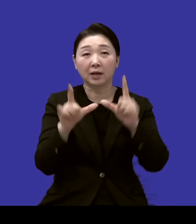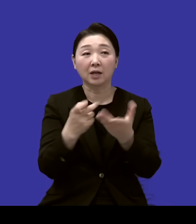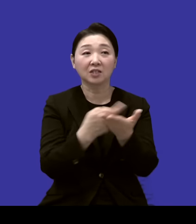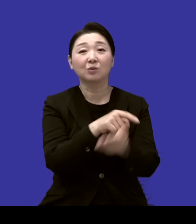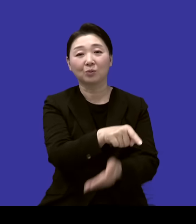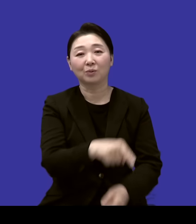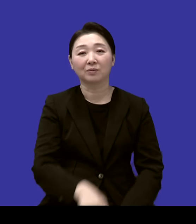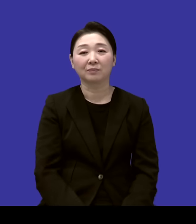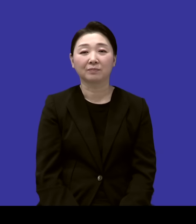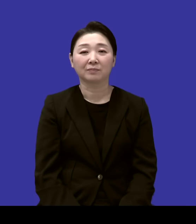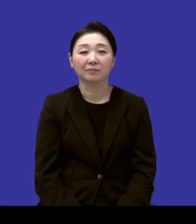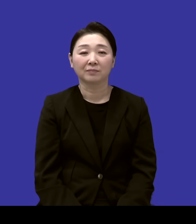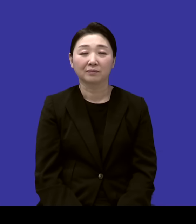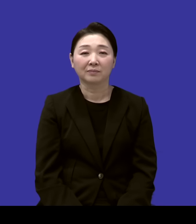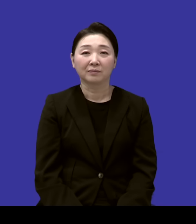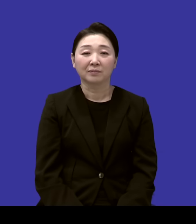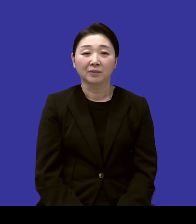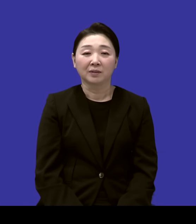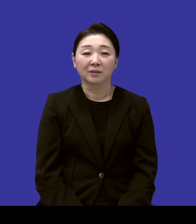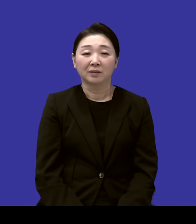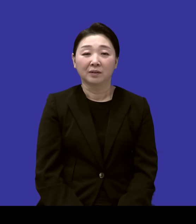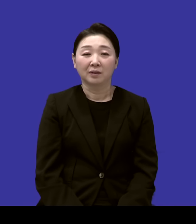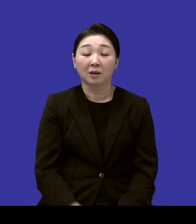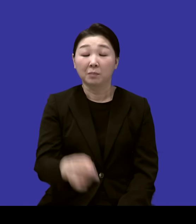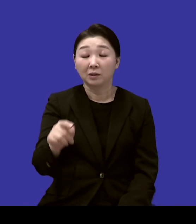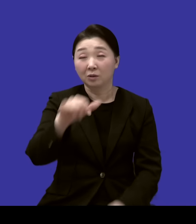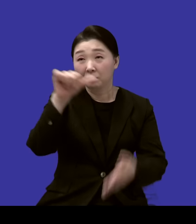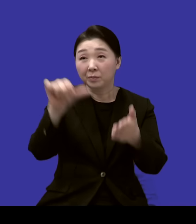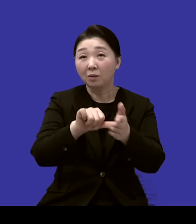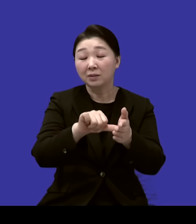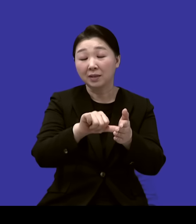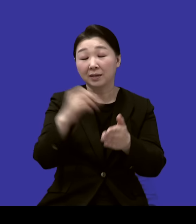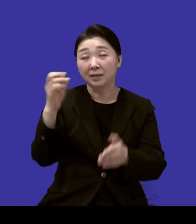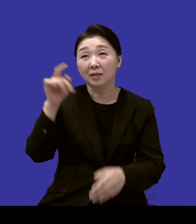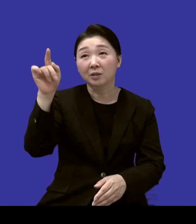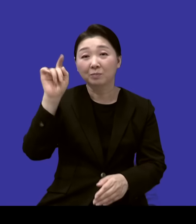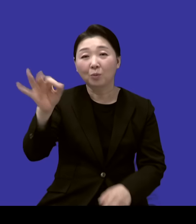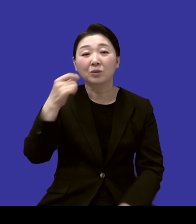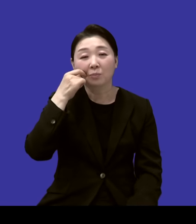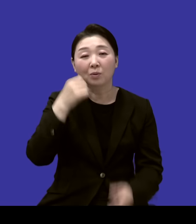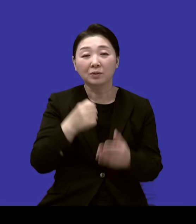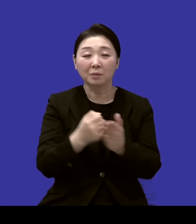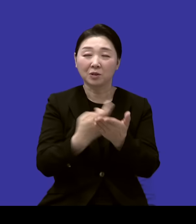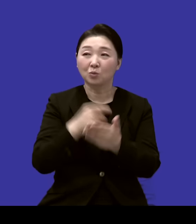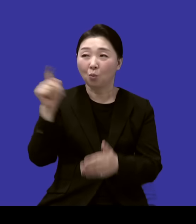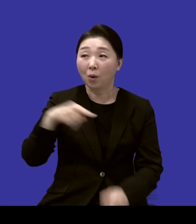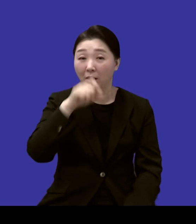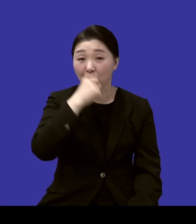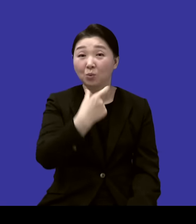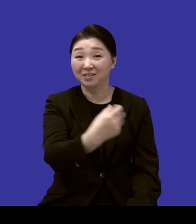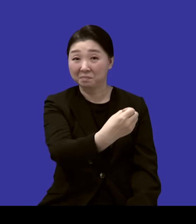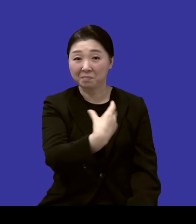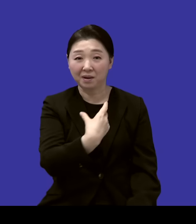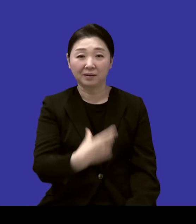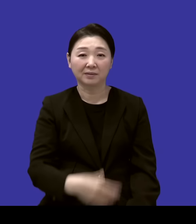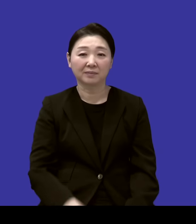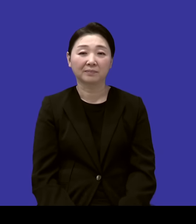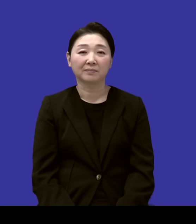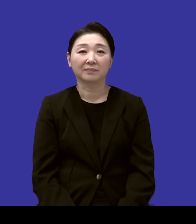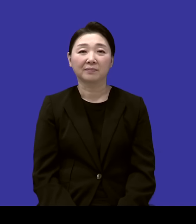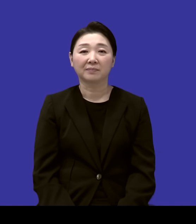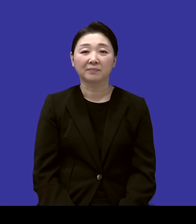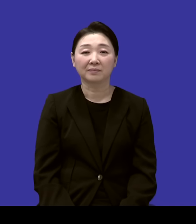예. 아마 이제 다시는 평생 너를 못 볼 것 같으니 제주도에 왔으면 좋겠다. 이렇게 저한테 말씀을 하시는 거예요. 예. 근데 사실